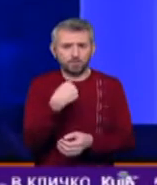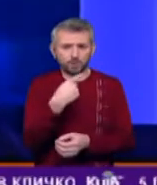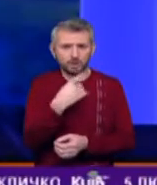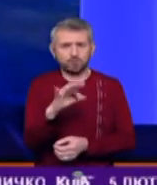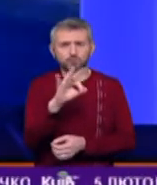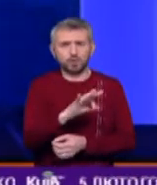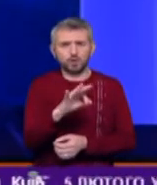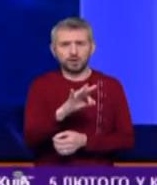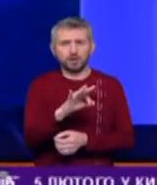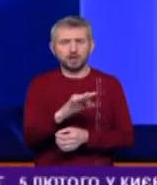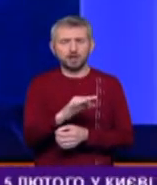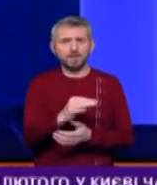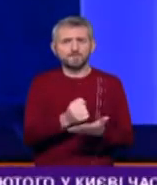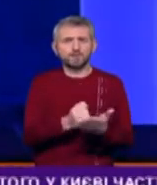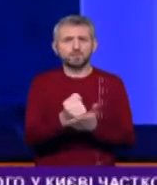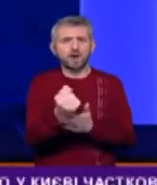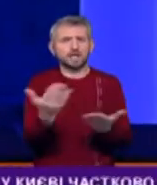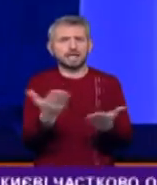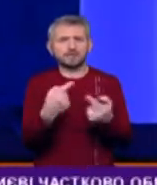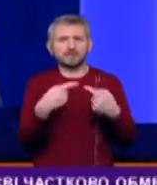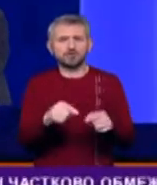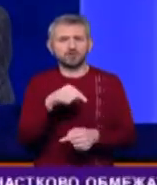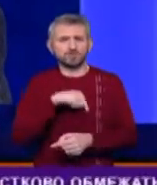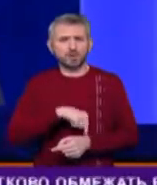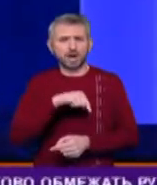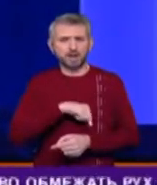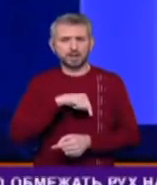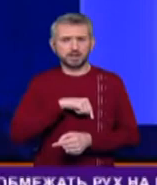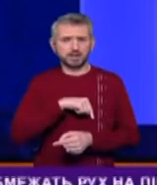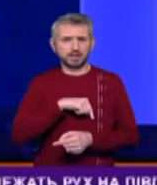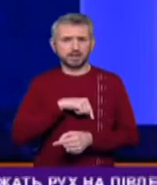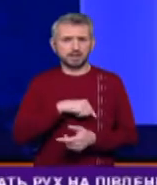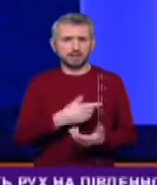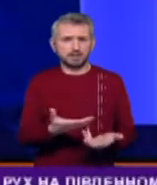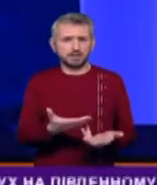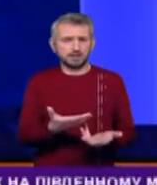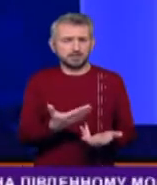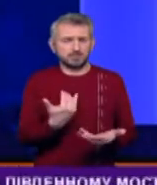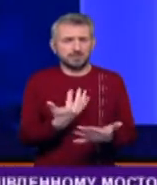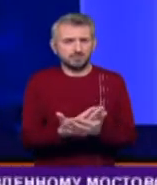про, висувати якісь інші моральні перестороги